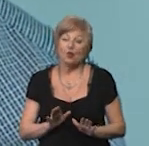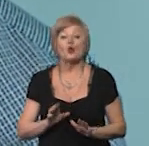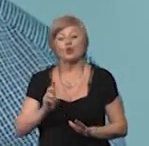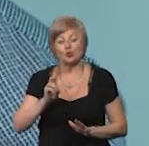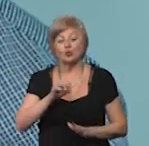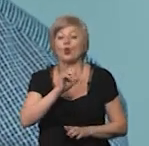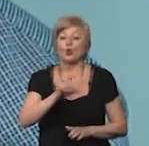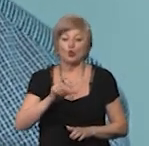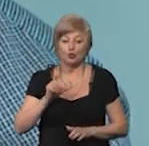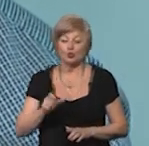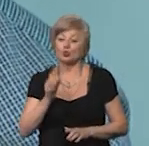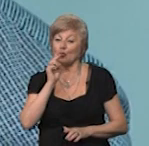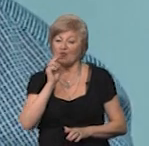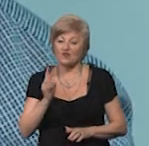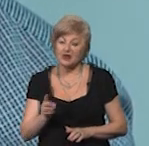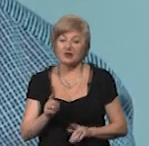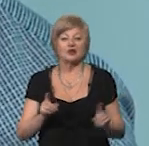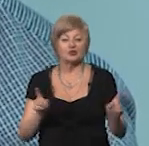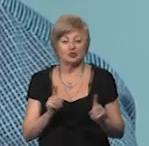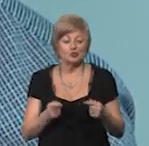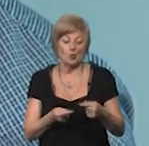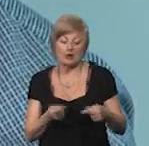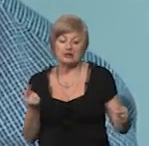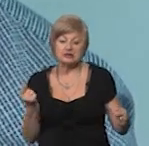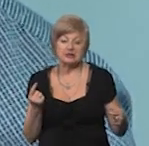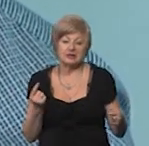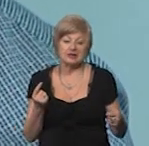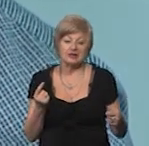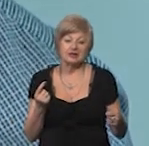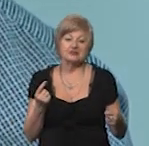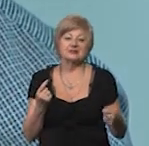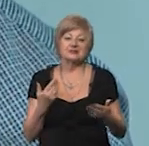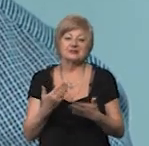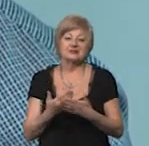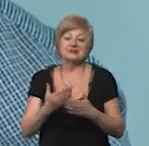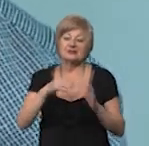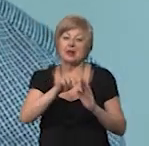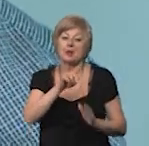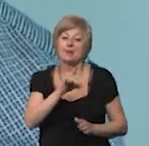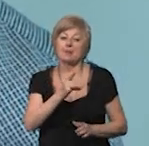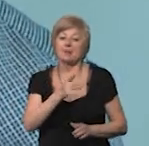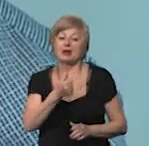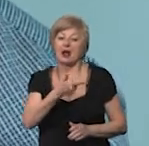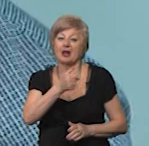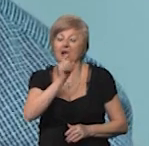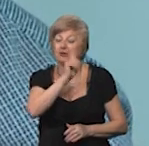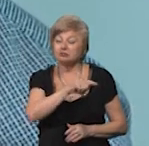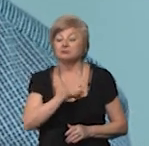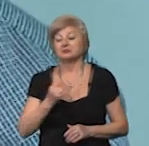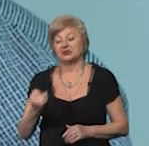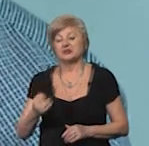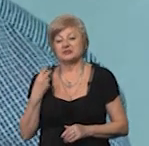люди побачать, що різниці між перлинами у Празі, да, архітектурними перлинами Праги